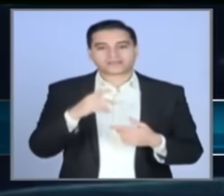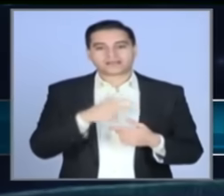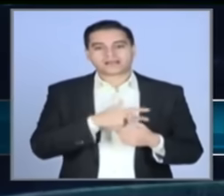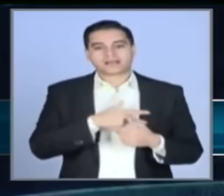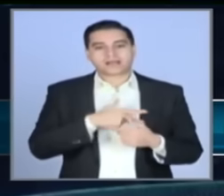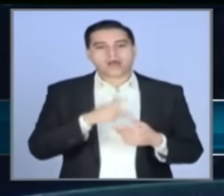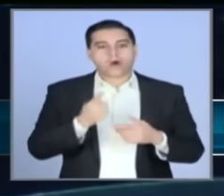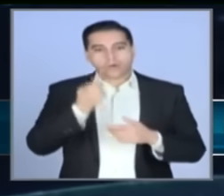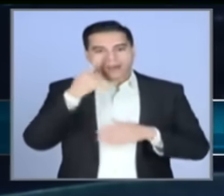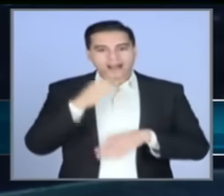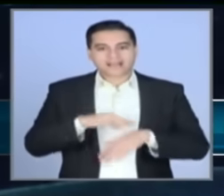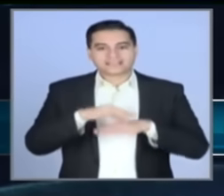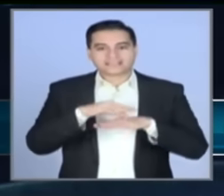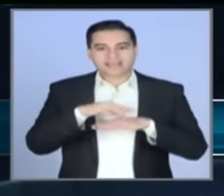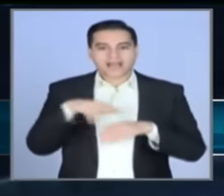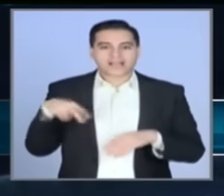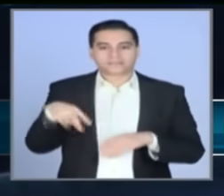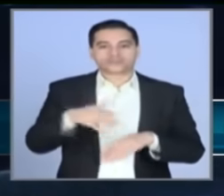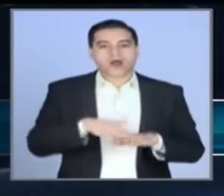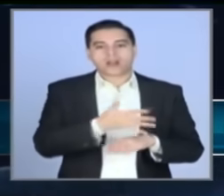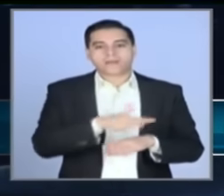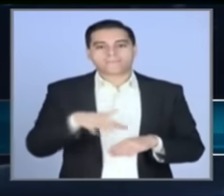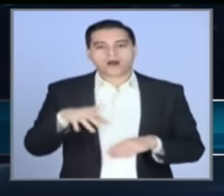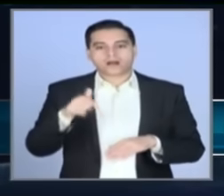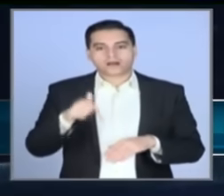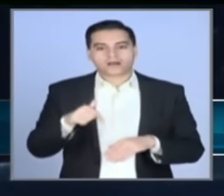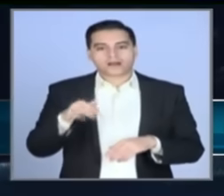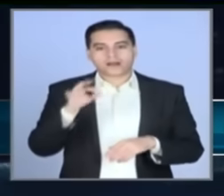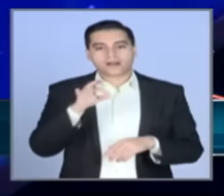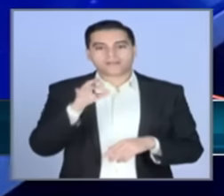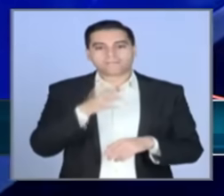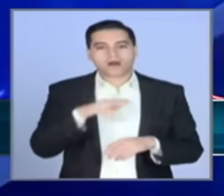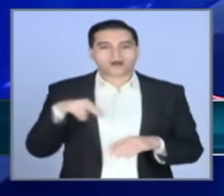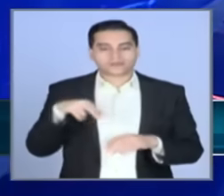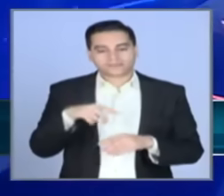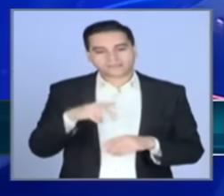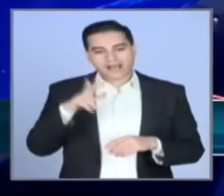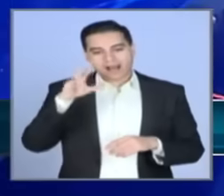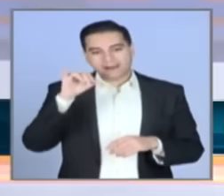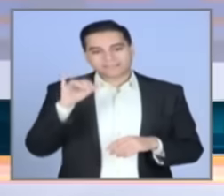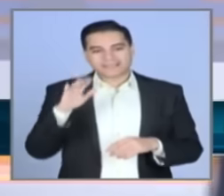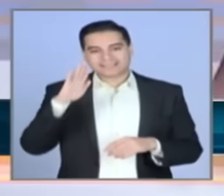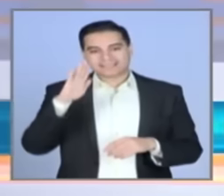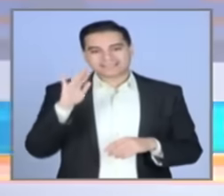على طول أحد أنهار أمريكا الجنوبية، فما هو؟ ميسيسيبي. غلط.